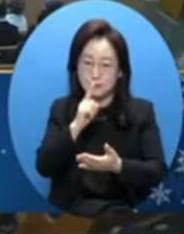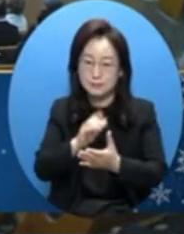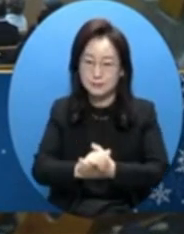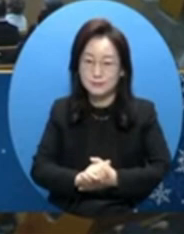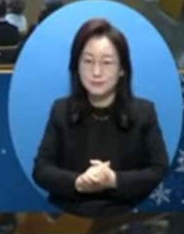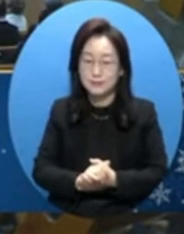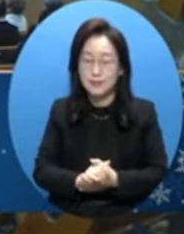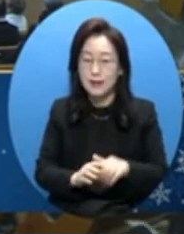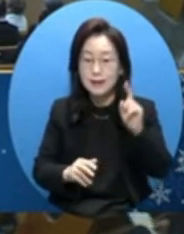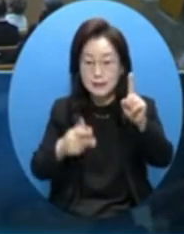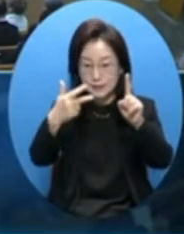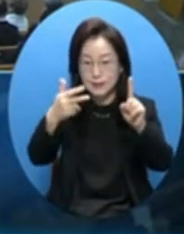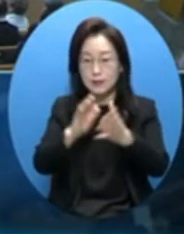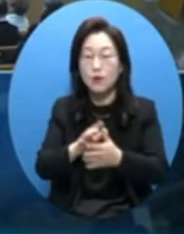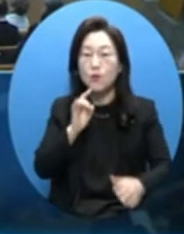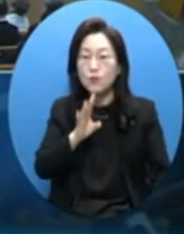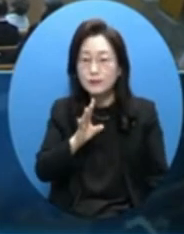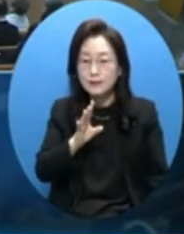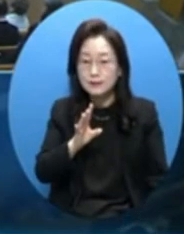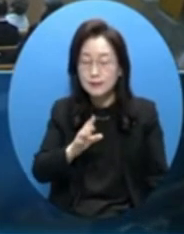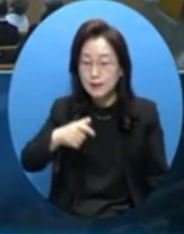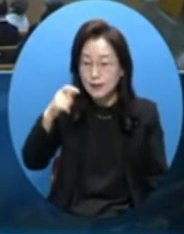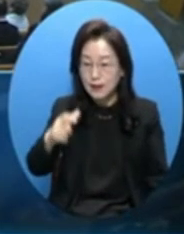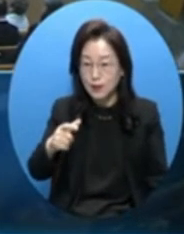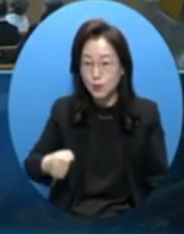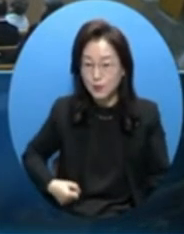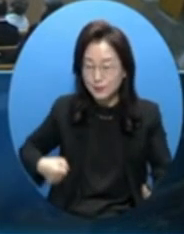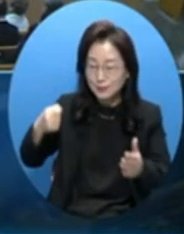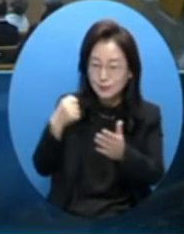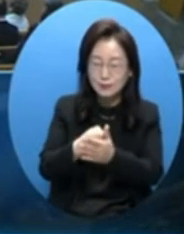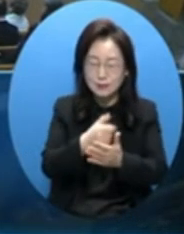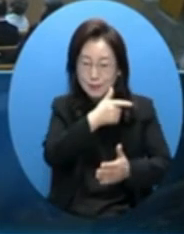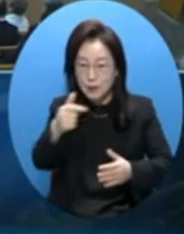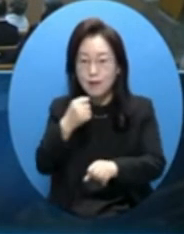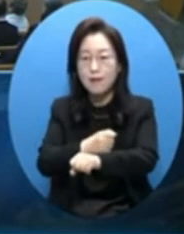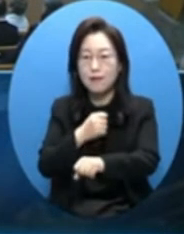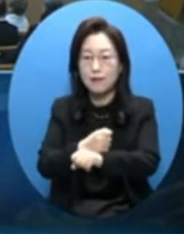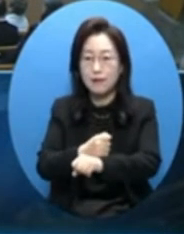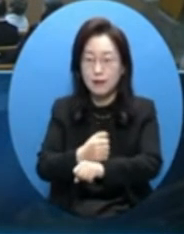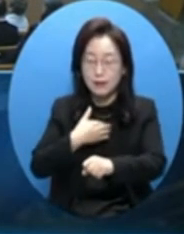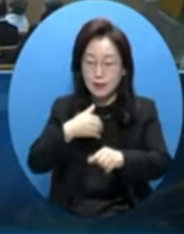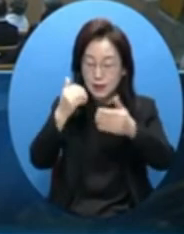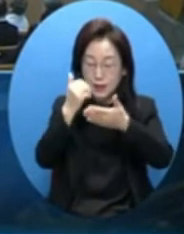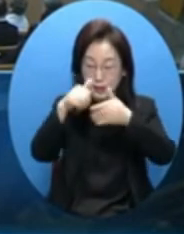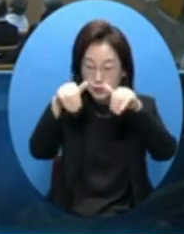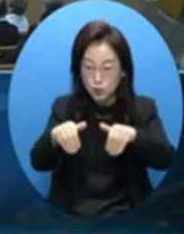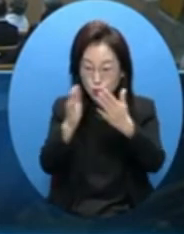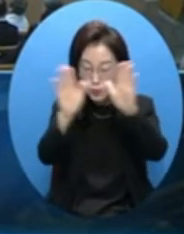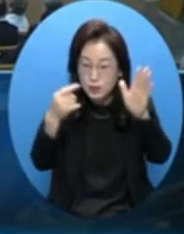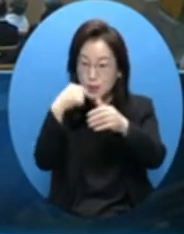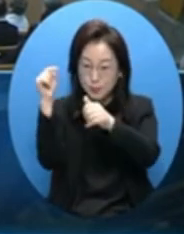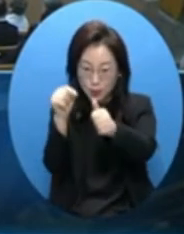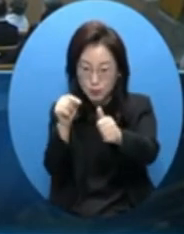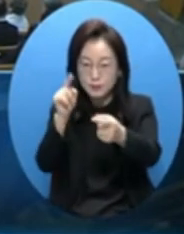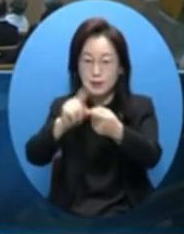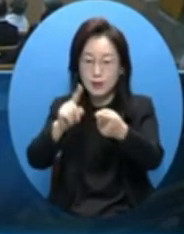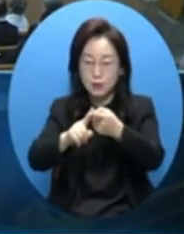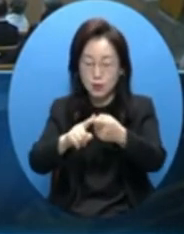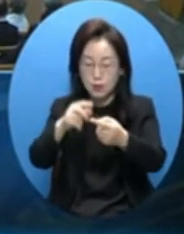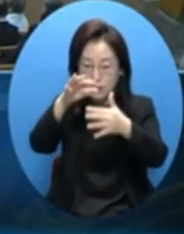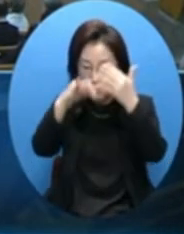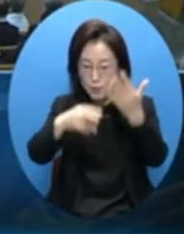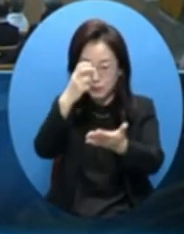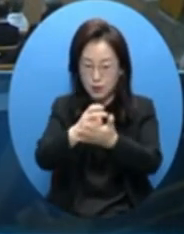1장 10절입니다 오직 강하고 특히 담대하여 나의 종부세가 내게 명령한 그 율법을 다